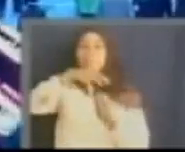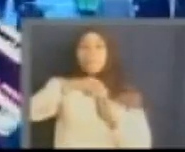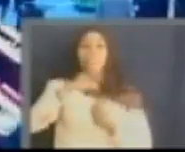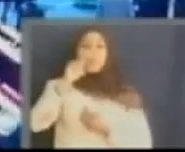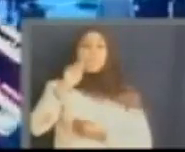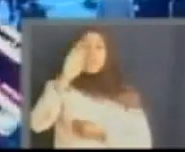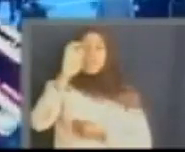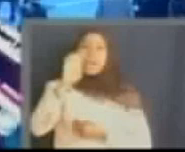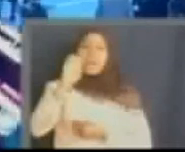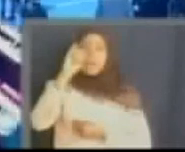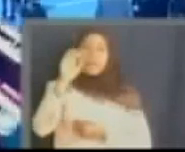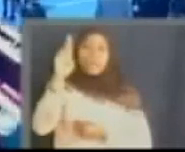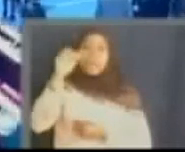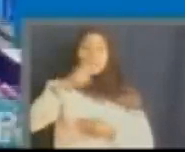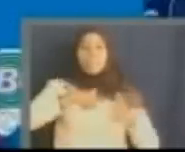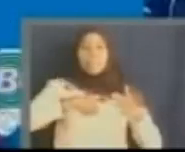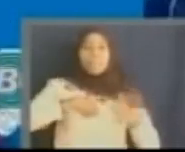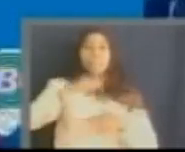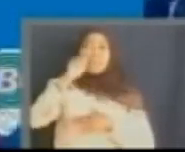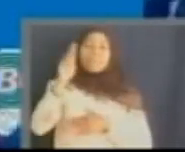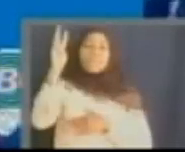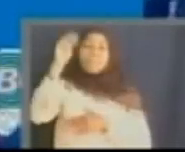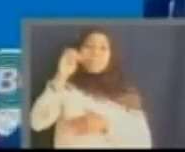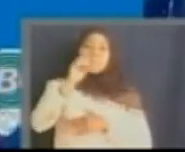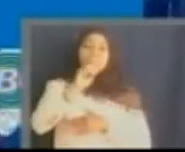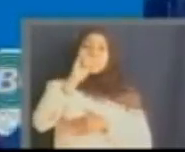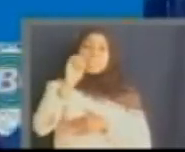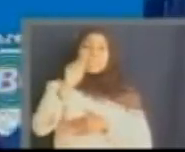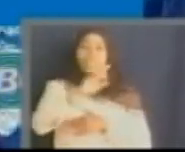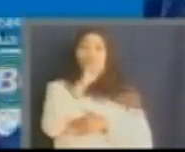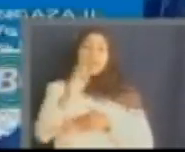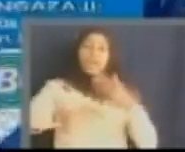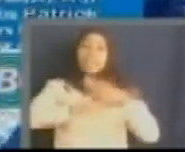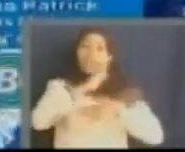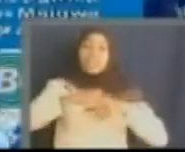Hard work tu mwingine, narejesha matangazo haya moja kwa moja jijini Dar es Salaam.